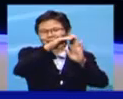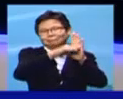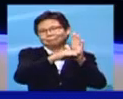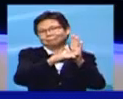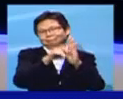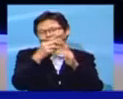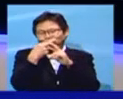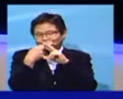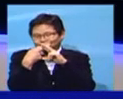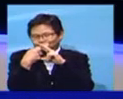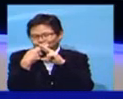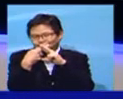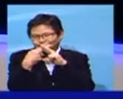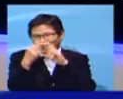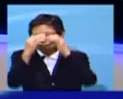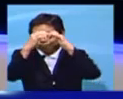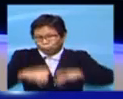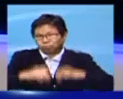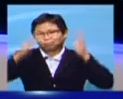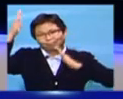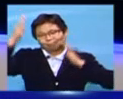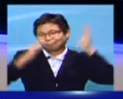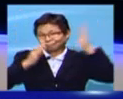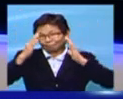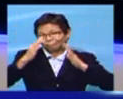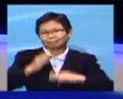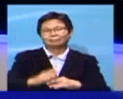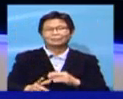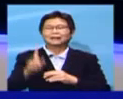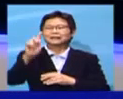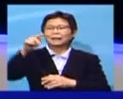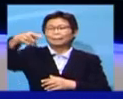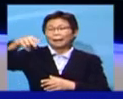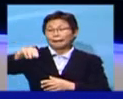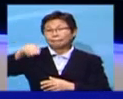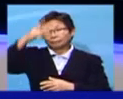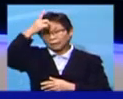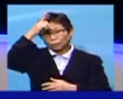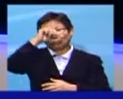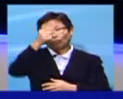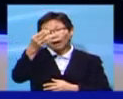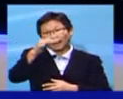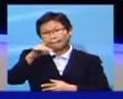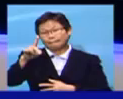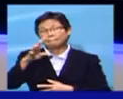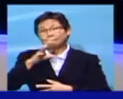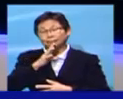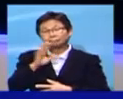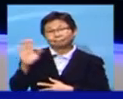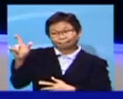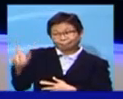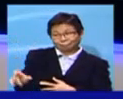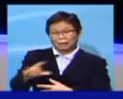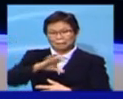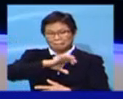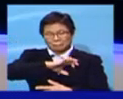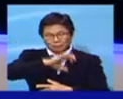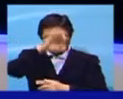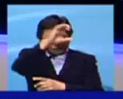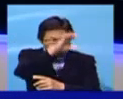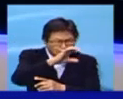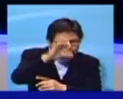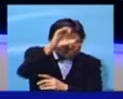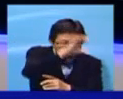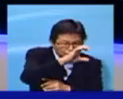tersembunyi dalam menjatuhkan negara ini tegap simpalan Perdana Menteri Datuk Seri dr Ahmad Zed Hamidi polis menjejaki